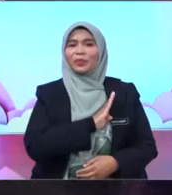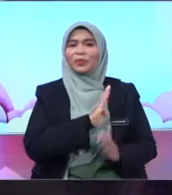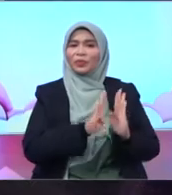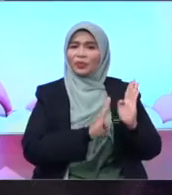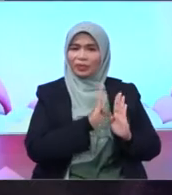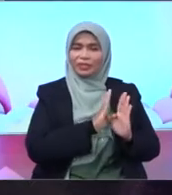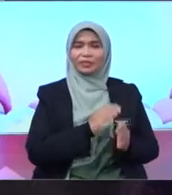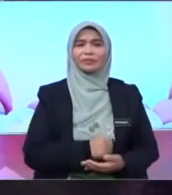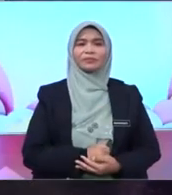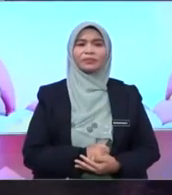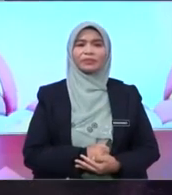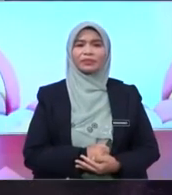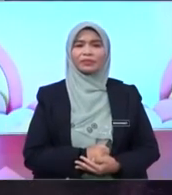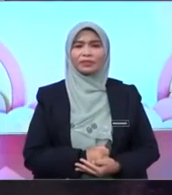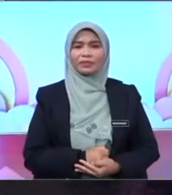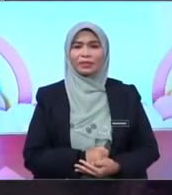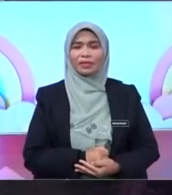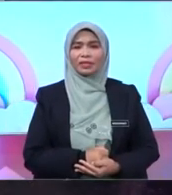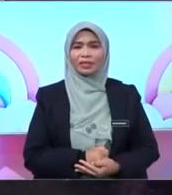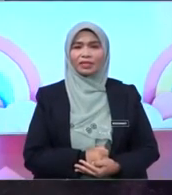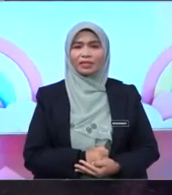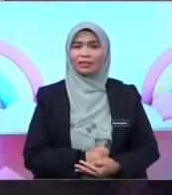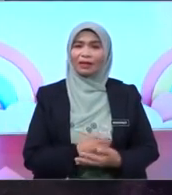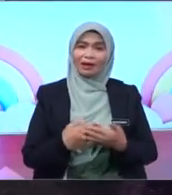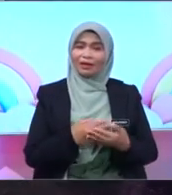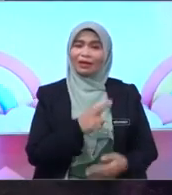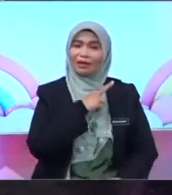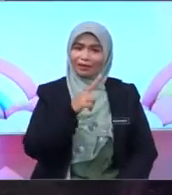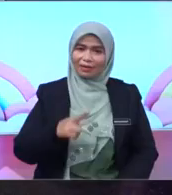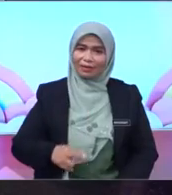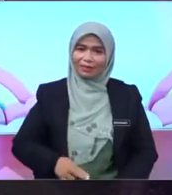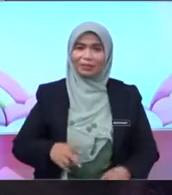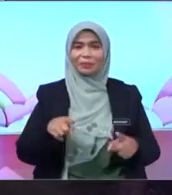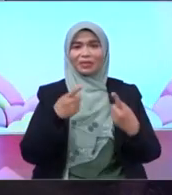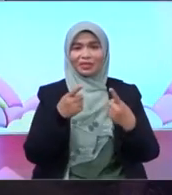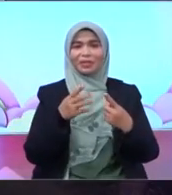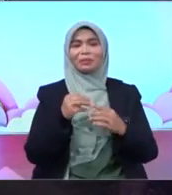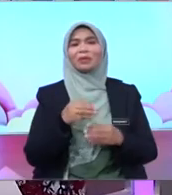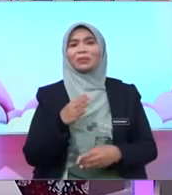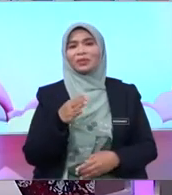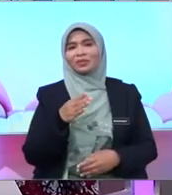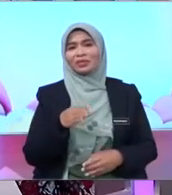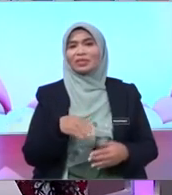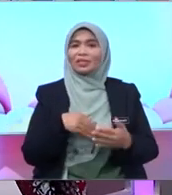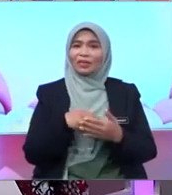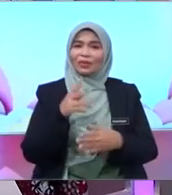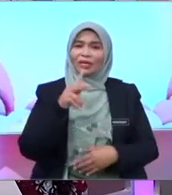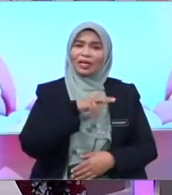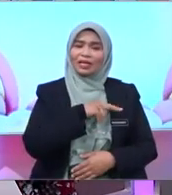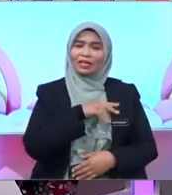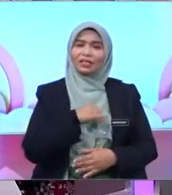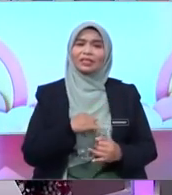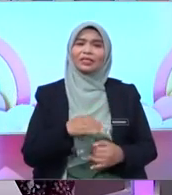Mira sing Sambong necklace anak raja pergi memburu Hela thesshadow kaki dia